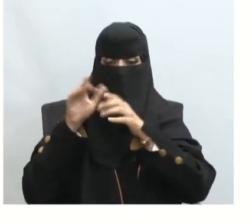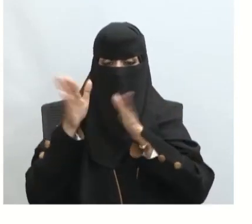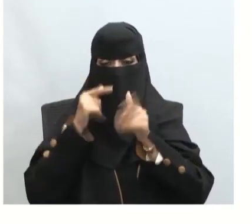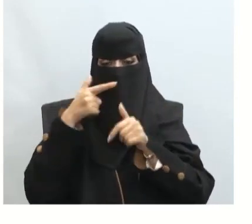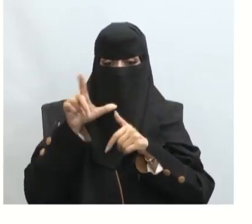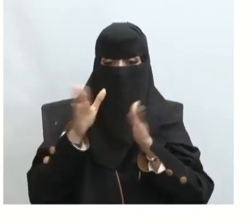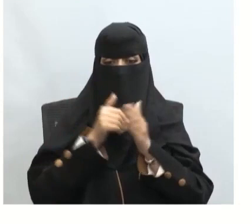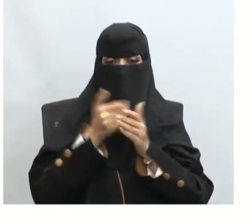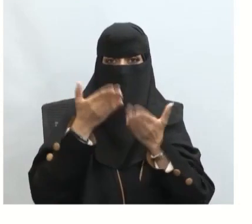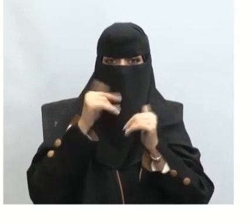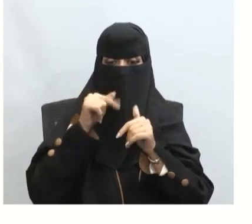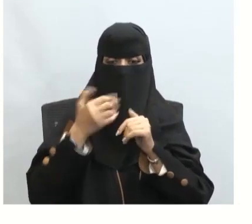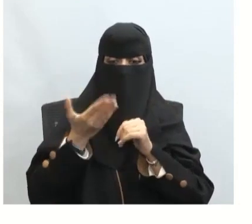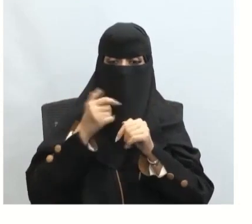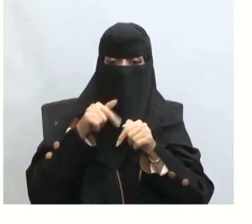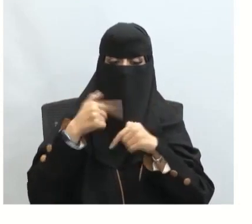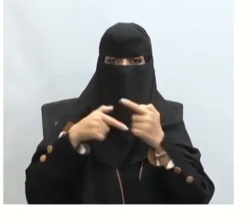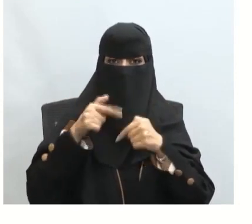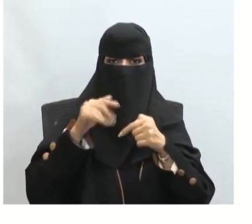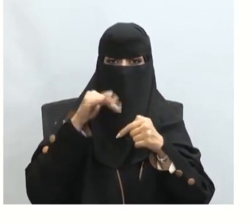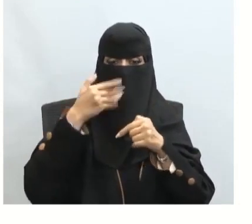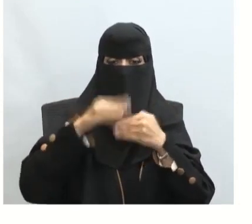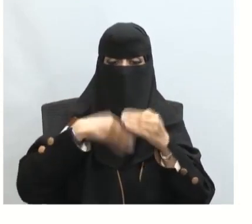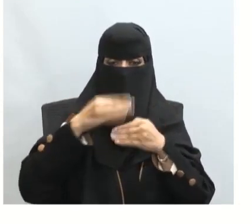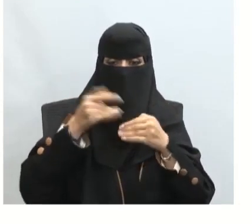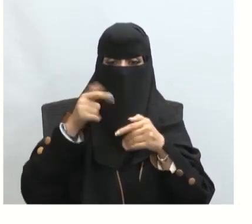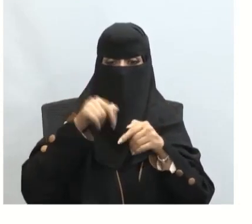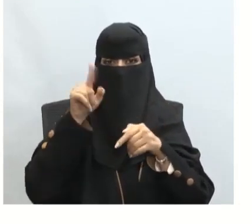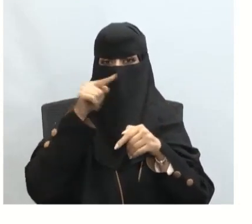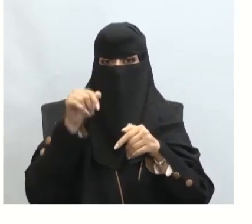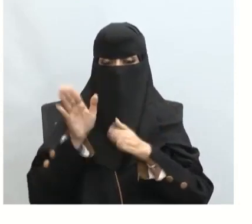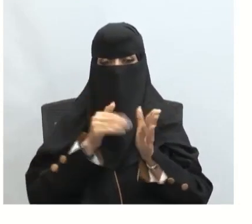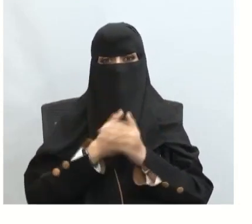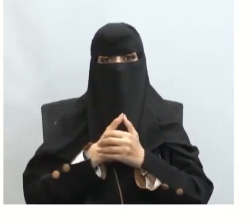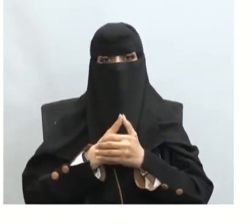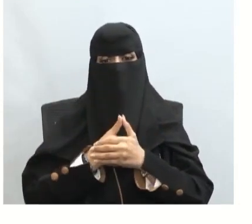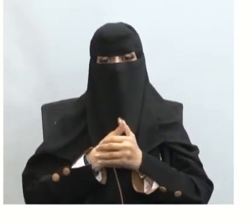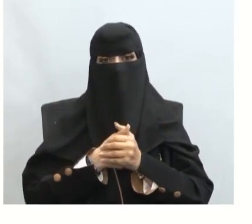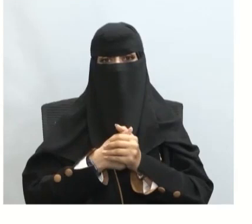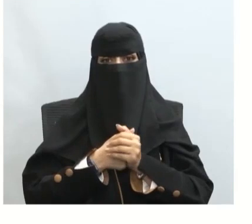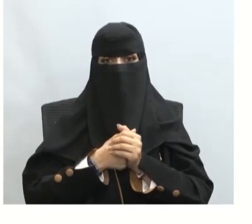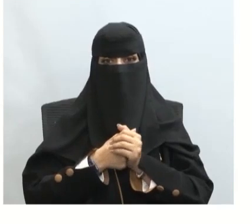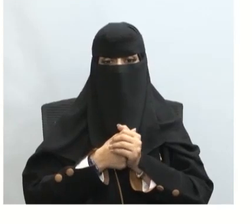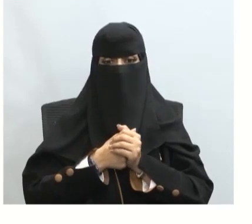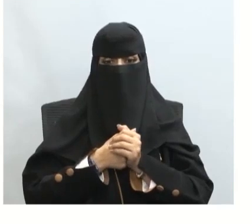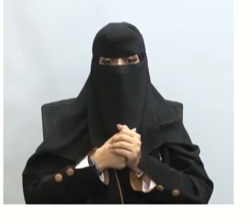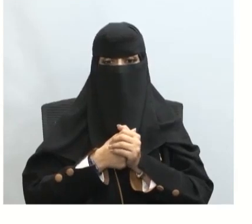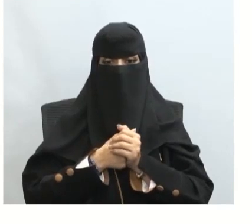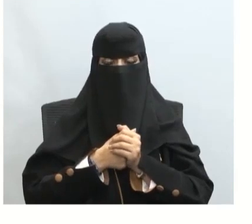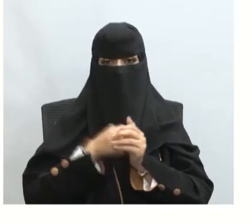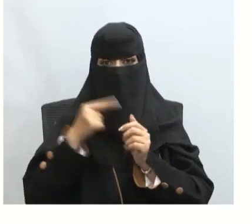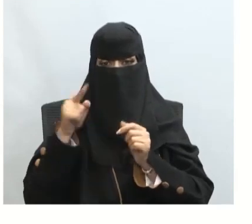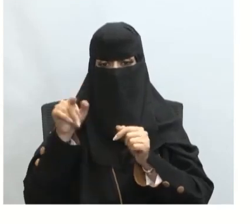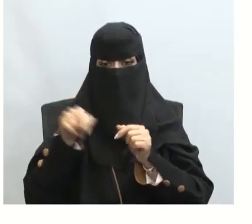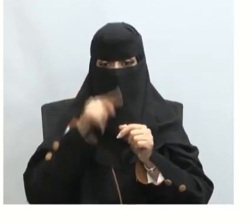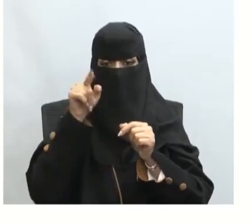ايضا صحيح ينتج النايلون من بلمره الاضافه طبعا هذه خاطئ ينتج عن بلمره التكث